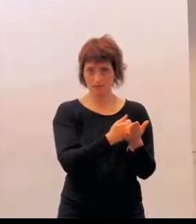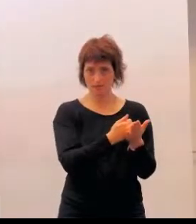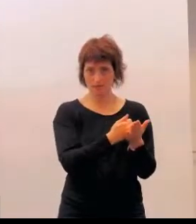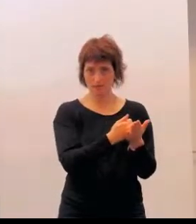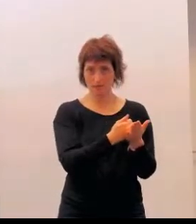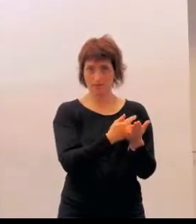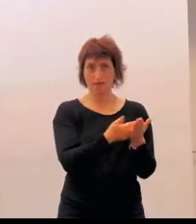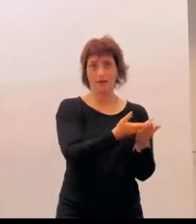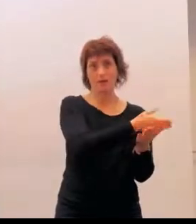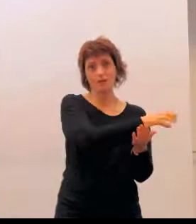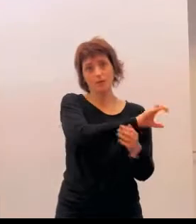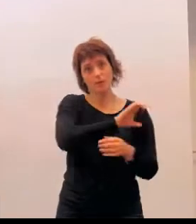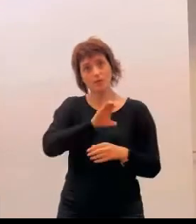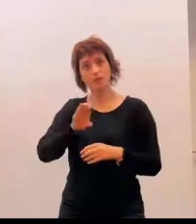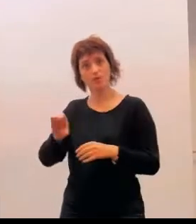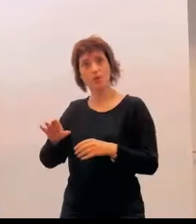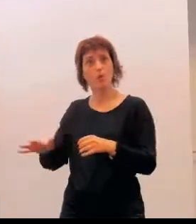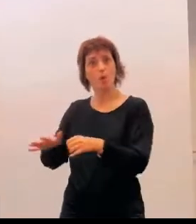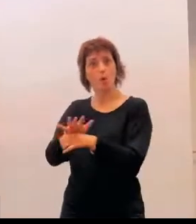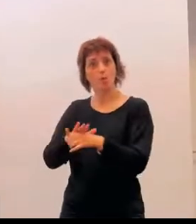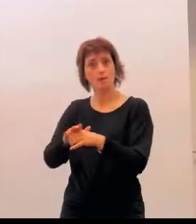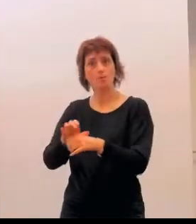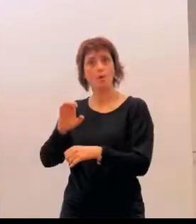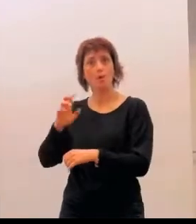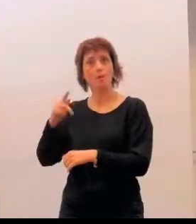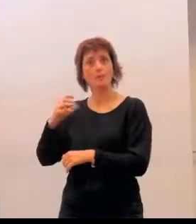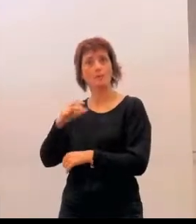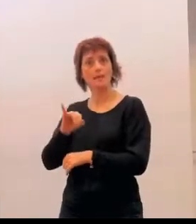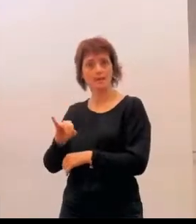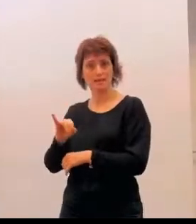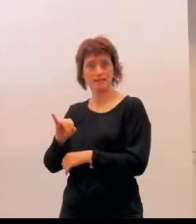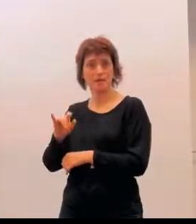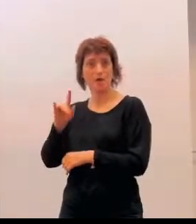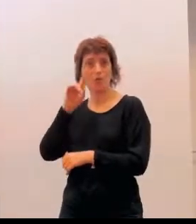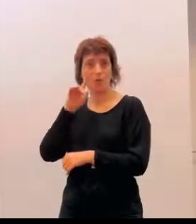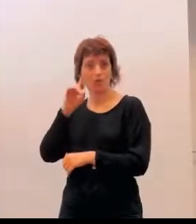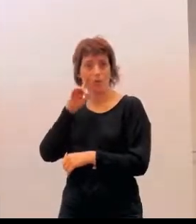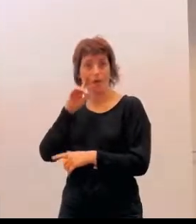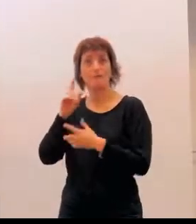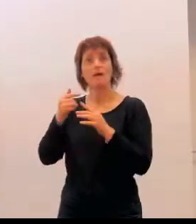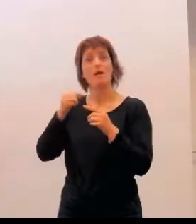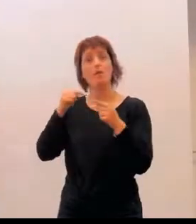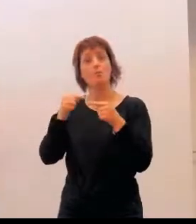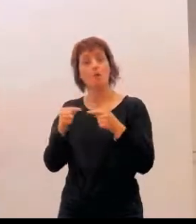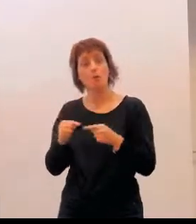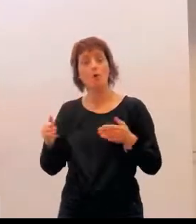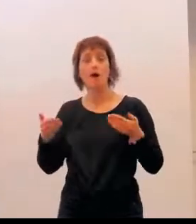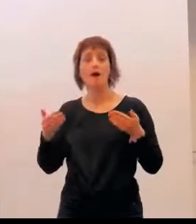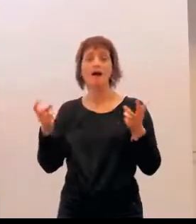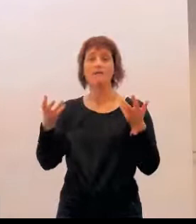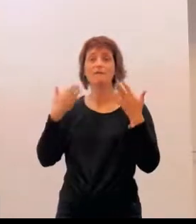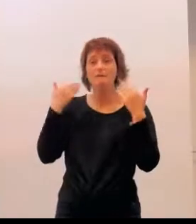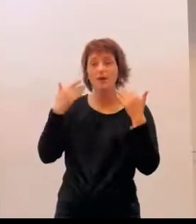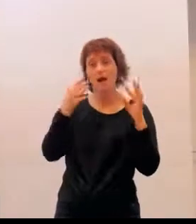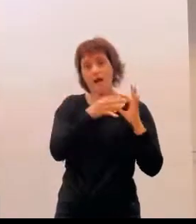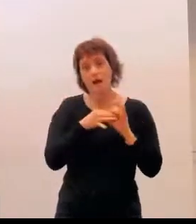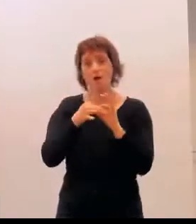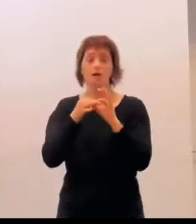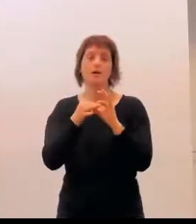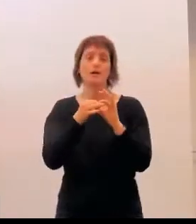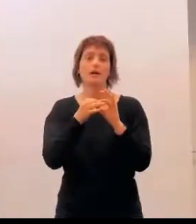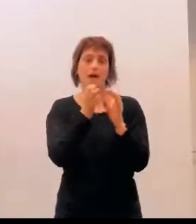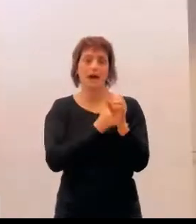est reversée en intégralité à l'EPCI, déduction faite des coûts liés à la mise en œuvre des